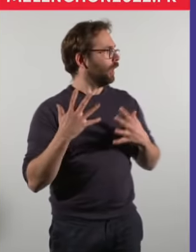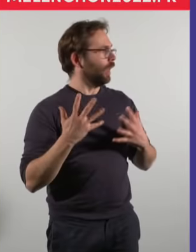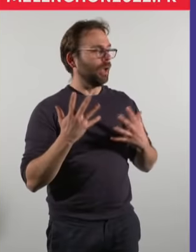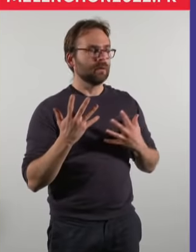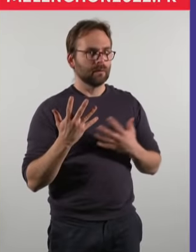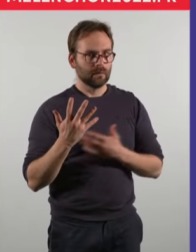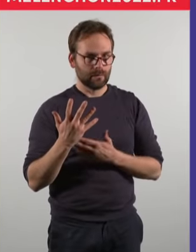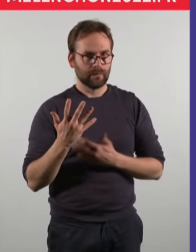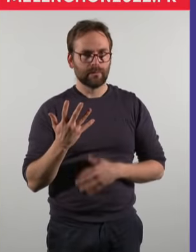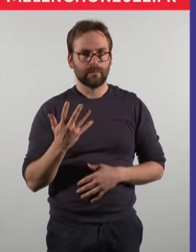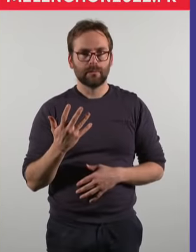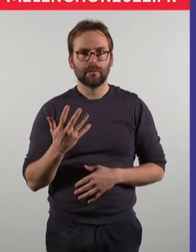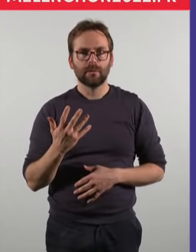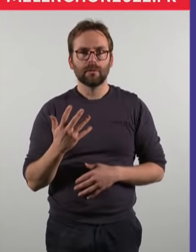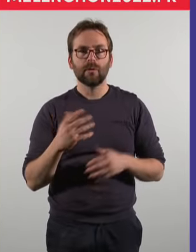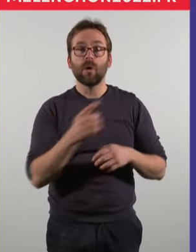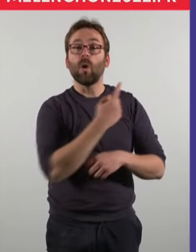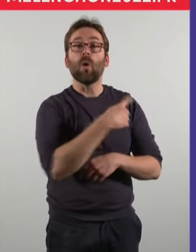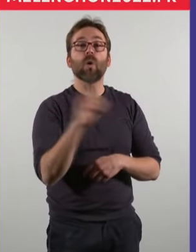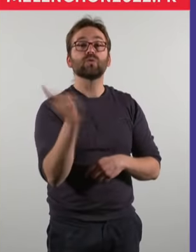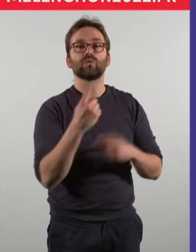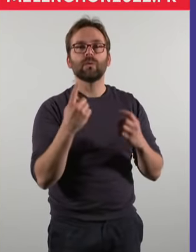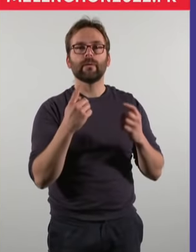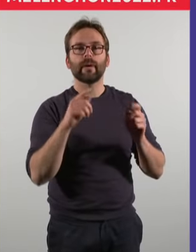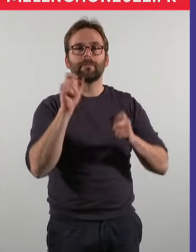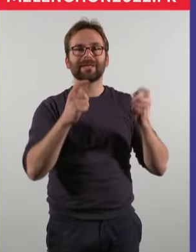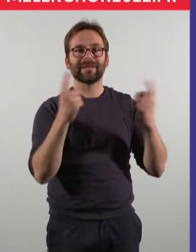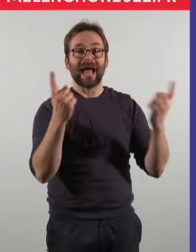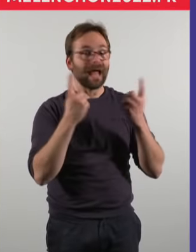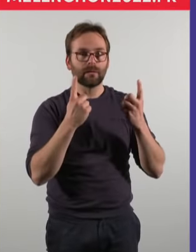Autour de moi, les gens s'écartent,